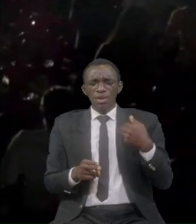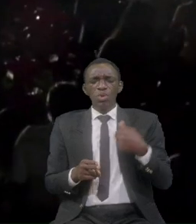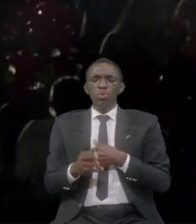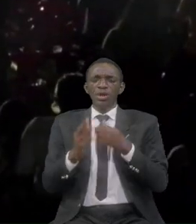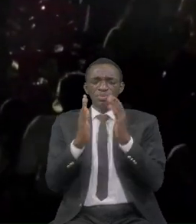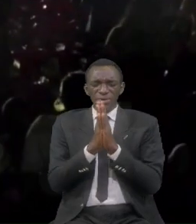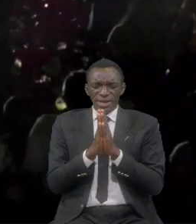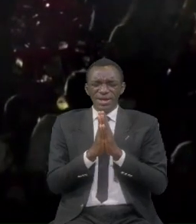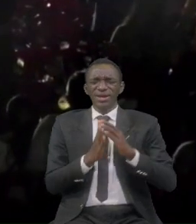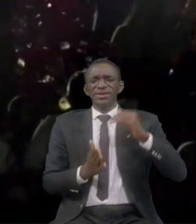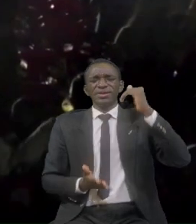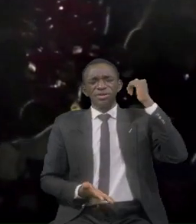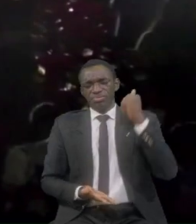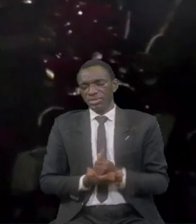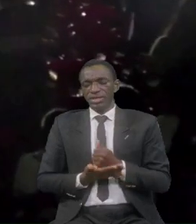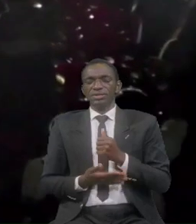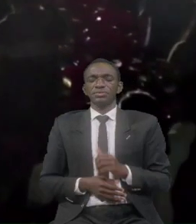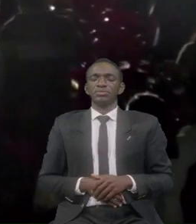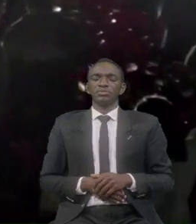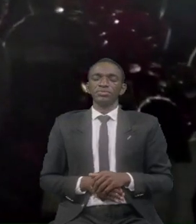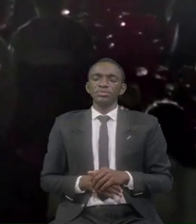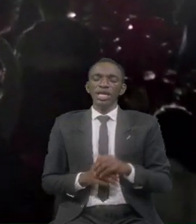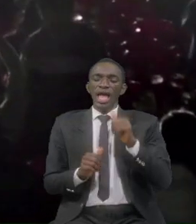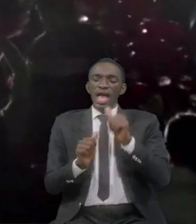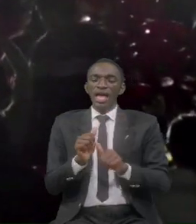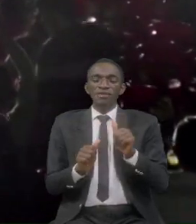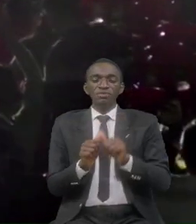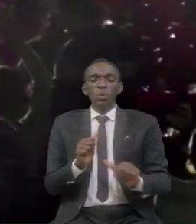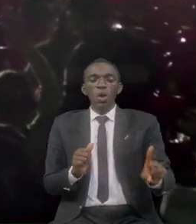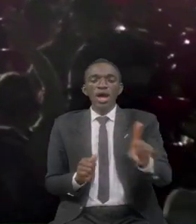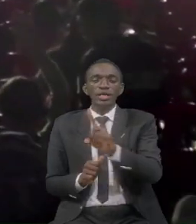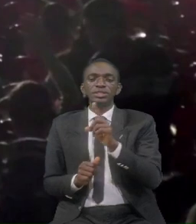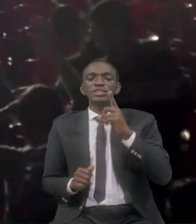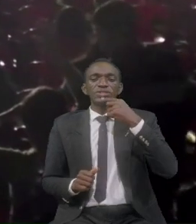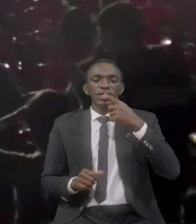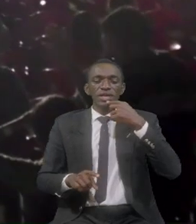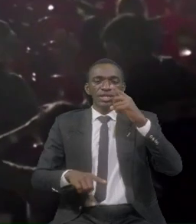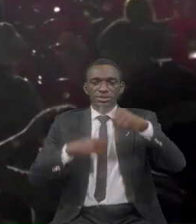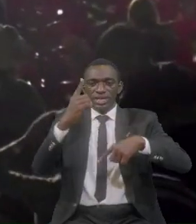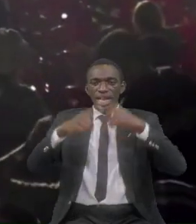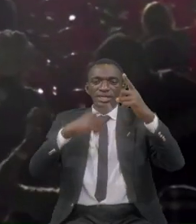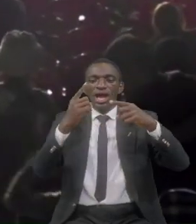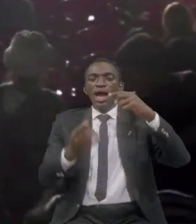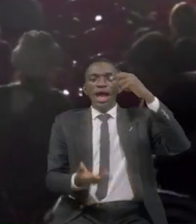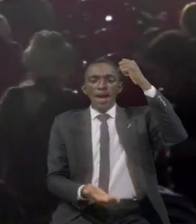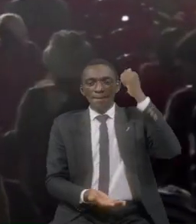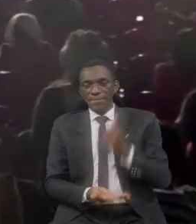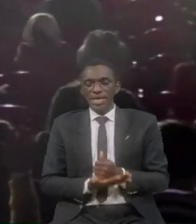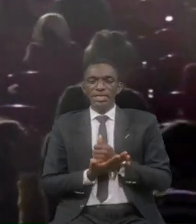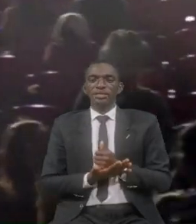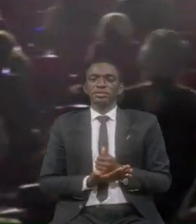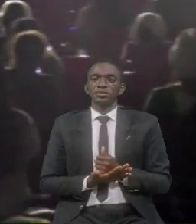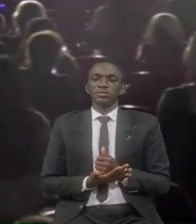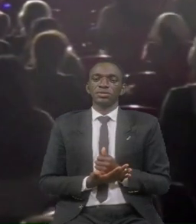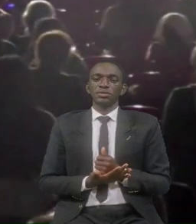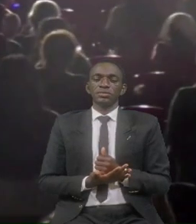kami nag-ampo. Everybody say amen. Ang tanan magasinggit og amen. Put your